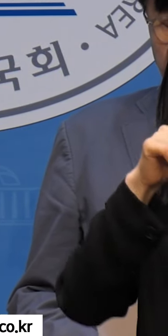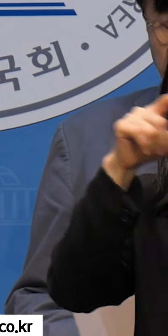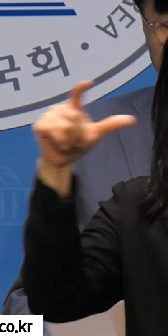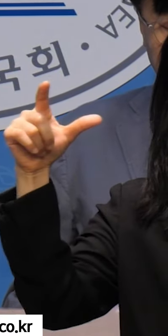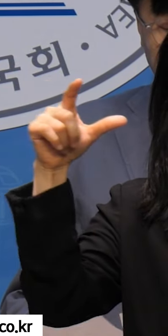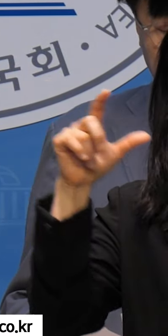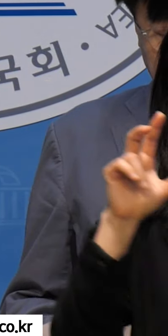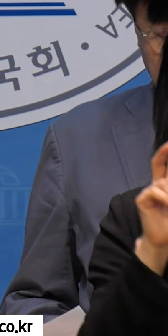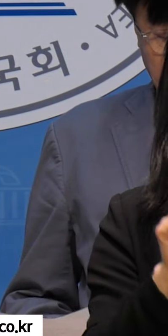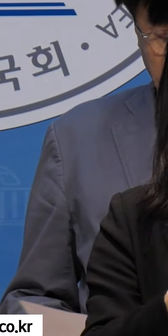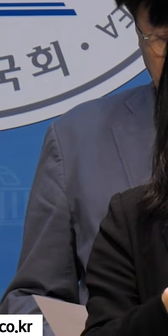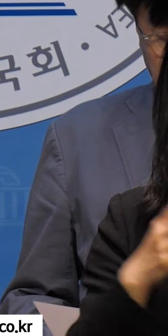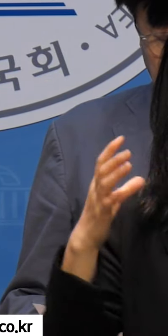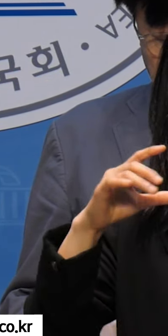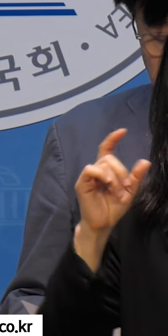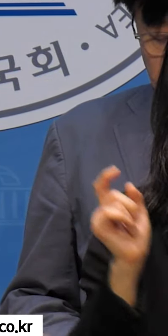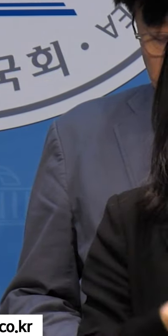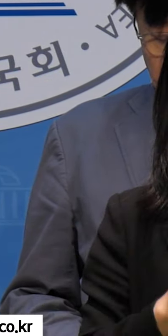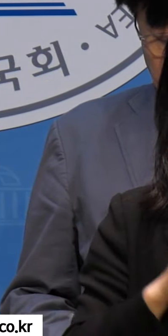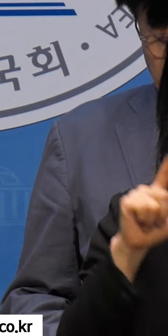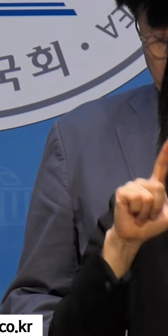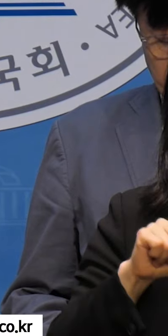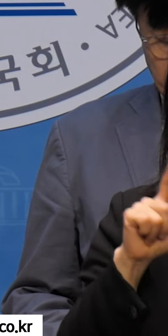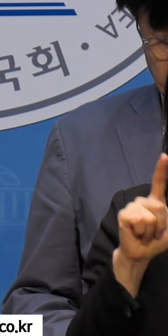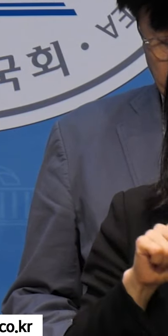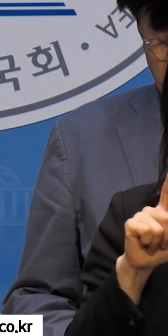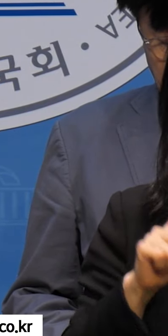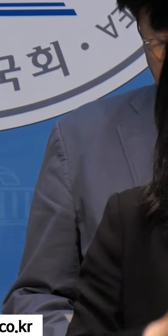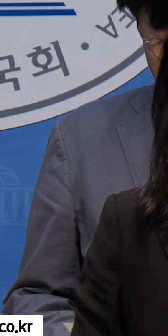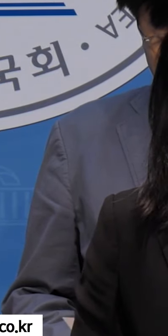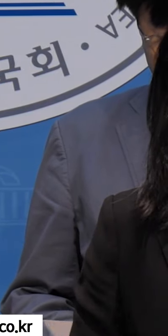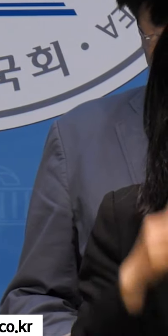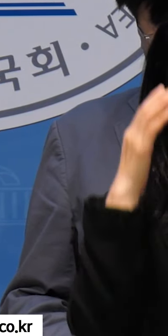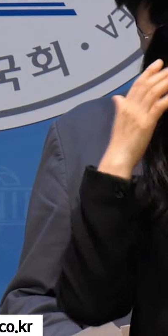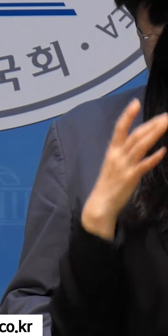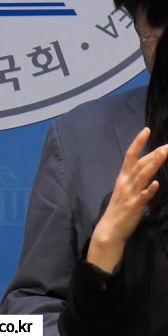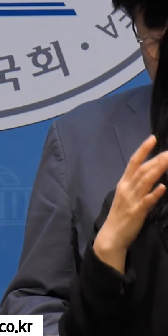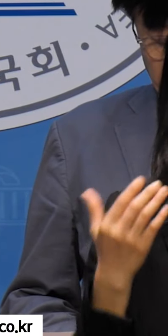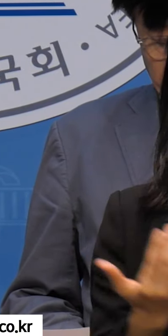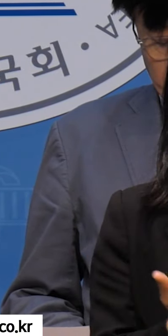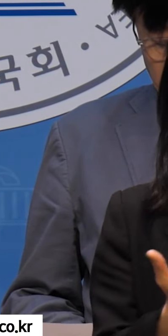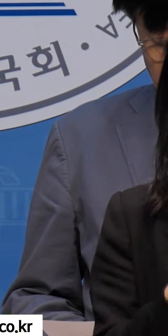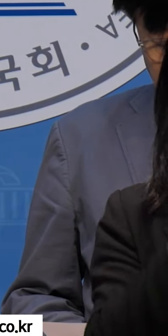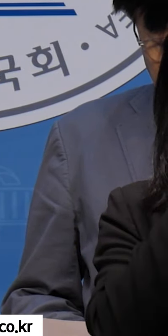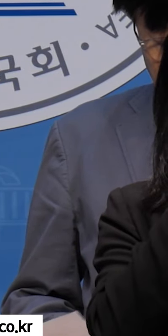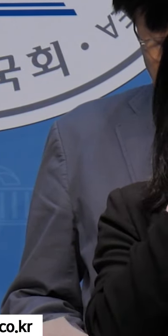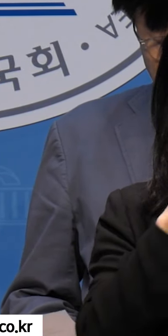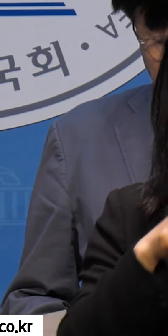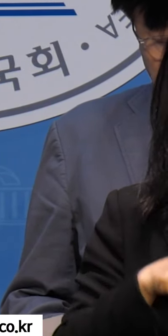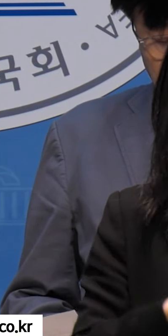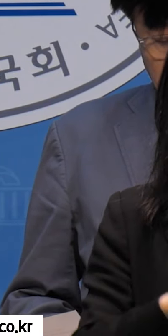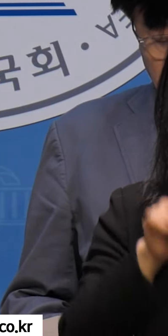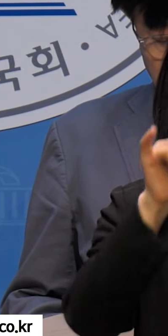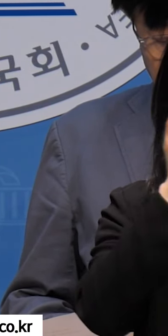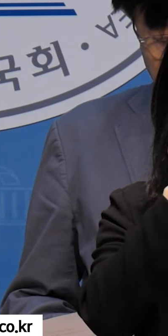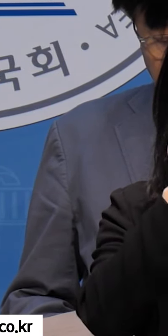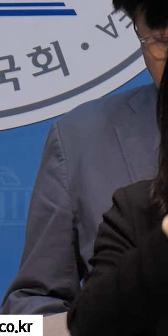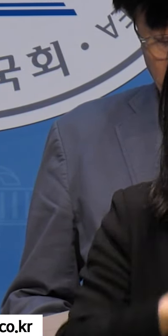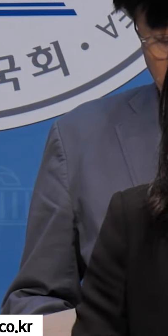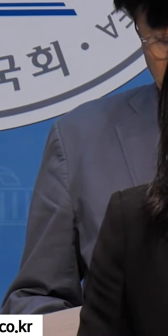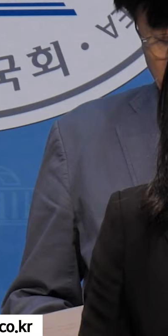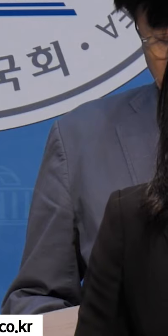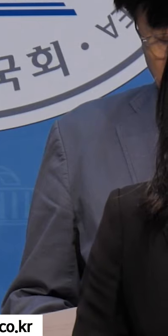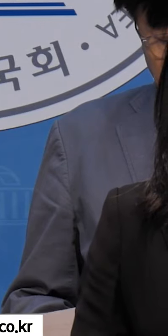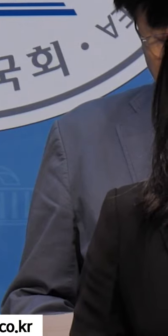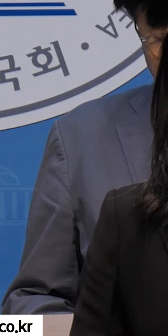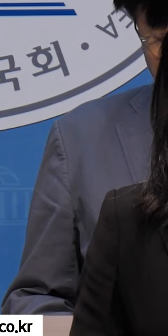문제가 국가 비상사태로 지목이 될 정도로 대한민국의 성장을 가로막고 있는 장애물로서